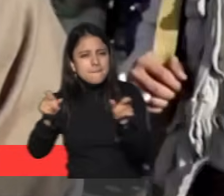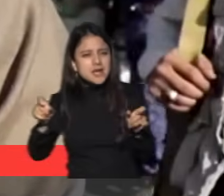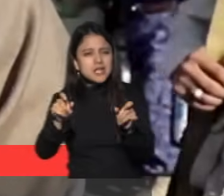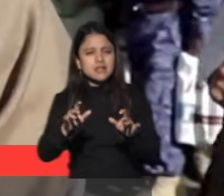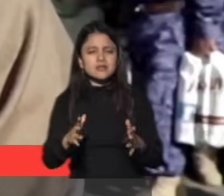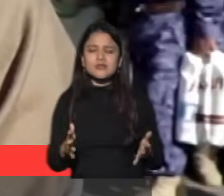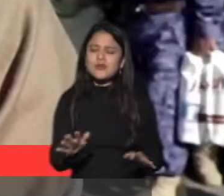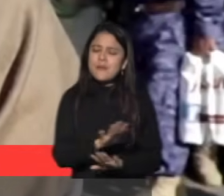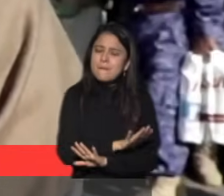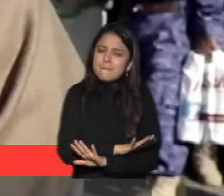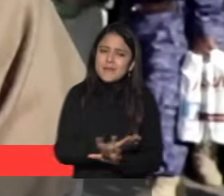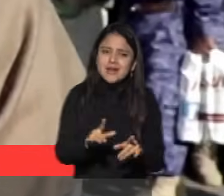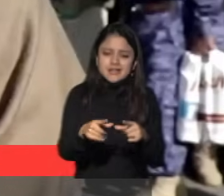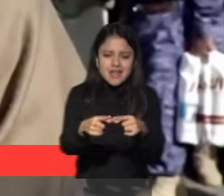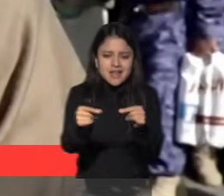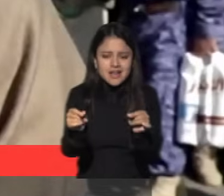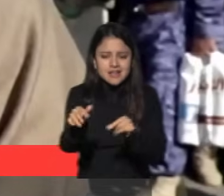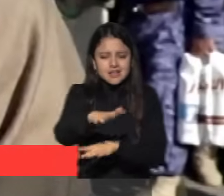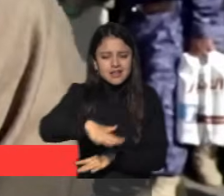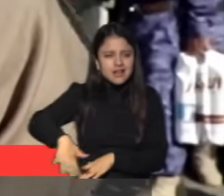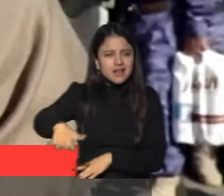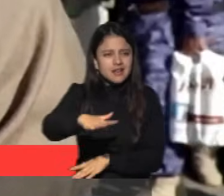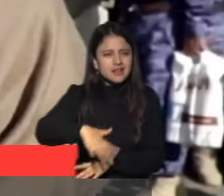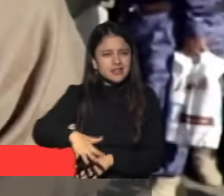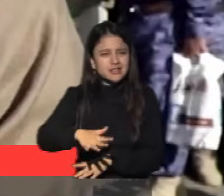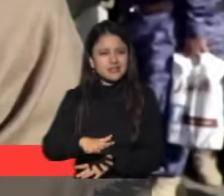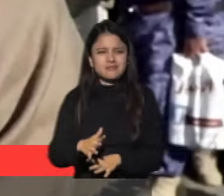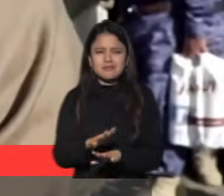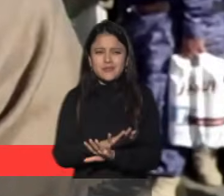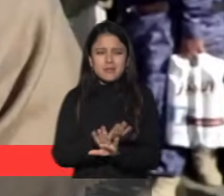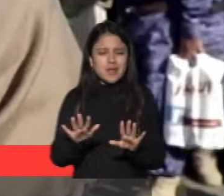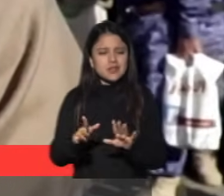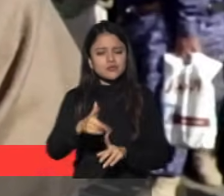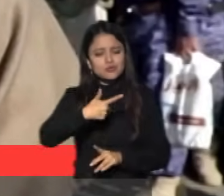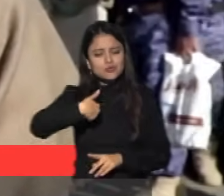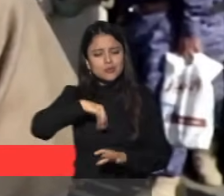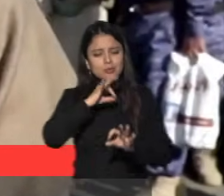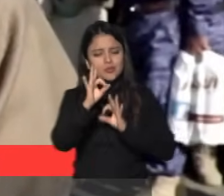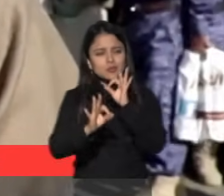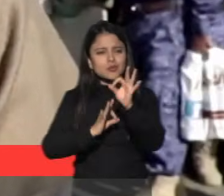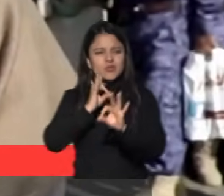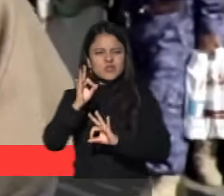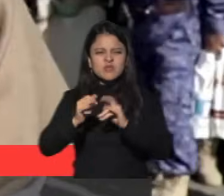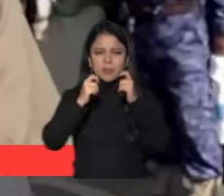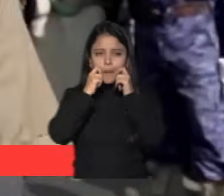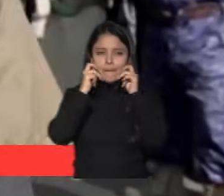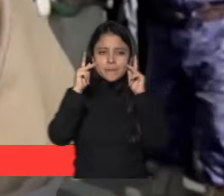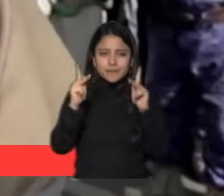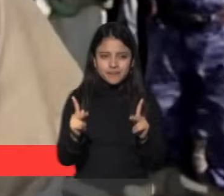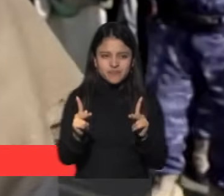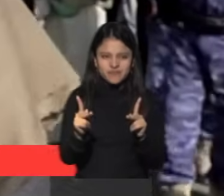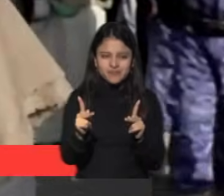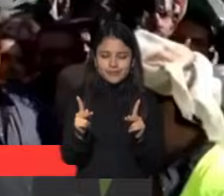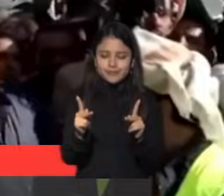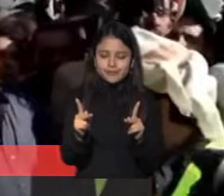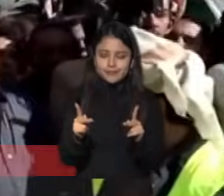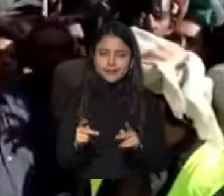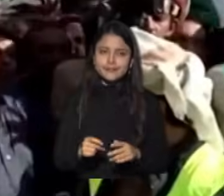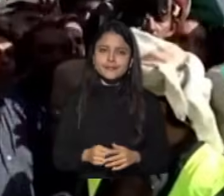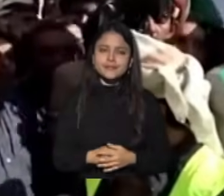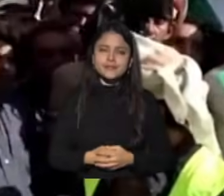مرأى ومسمع العالم على العالم اليوم ان يحمي الانسانيه وان يحمي انسانيته اذا ما